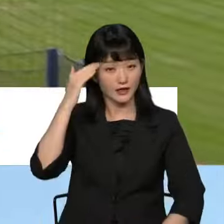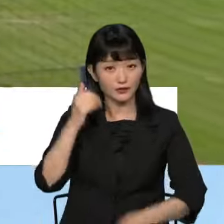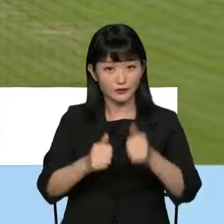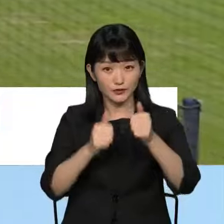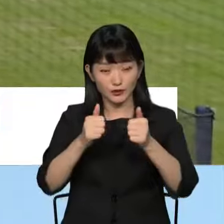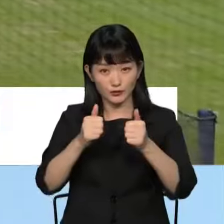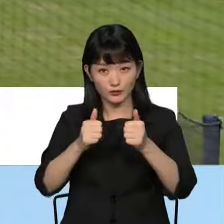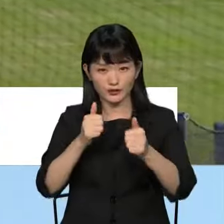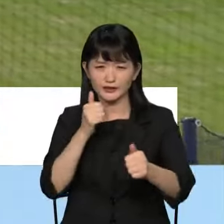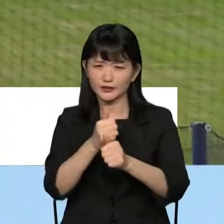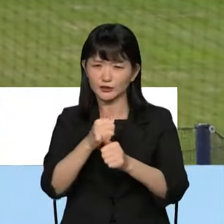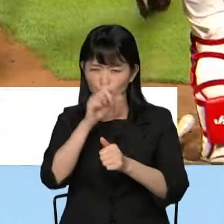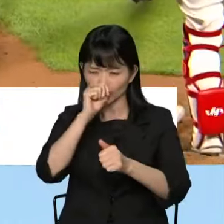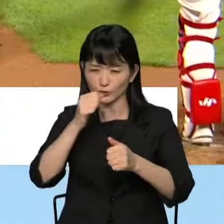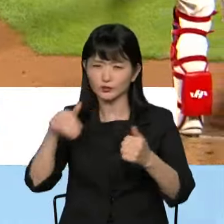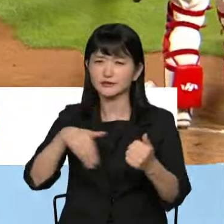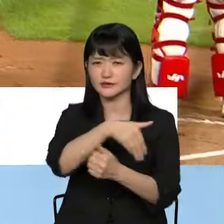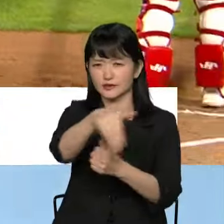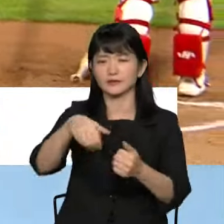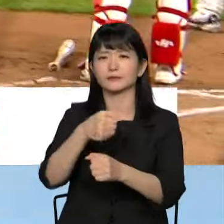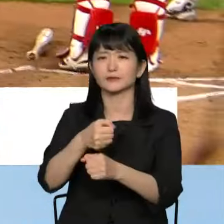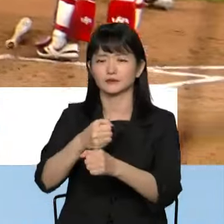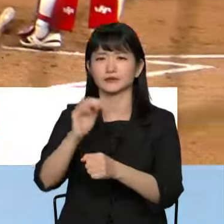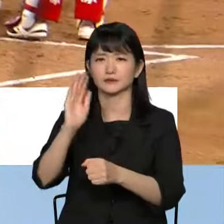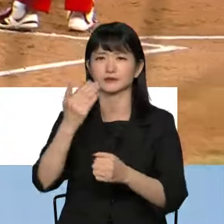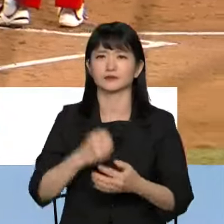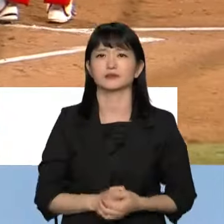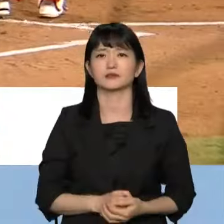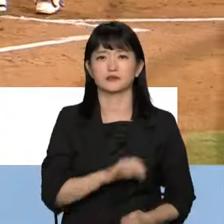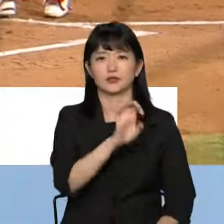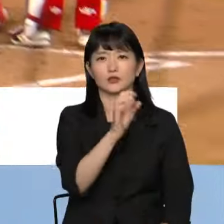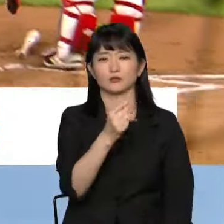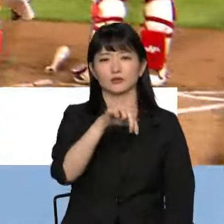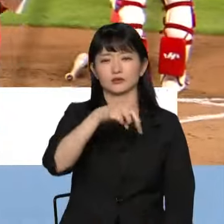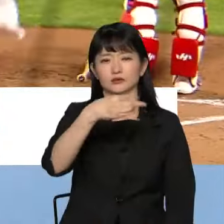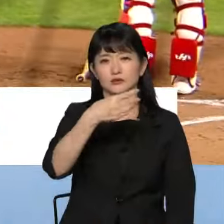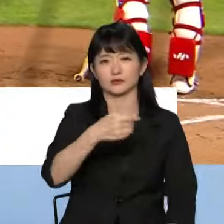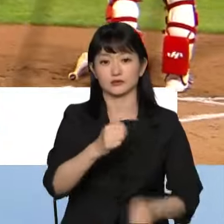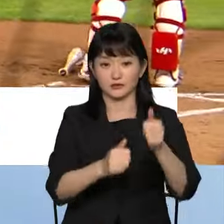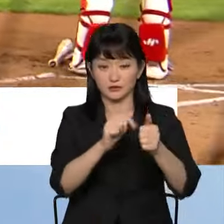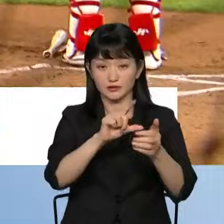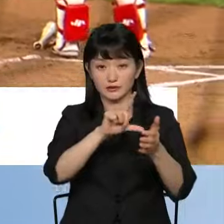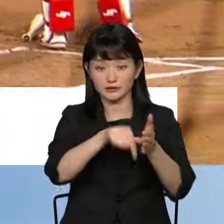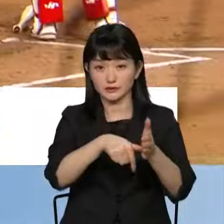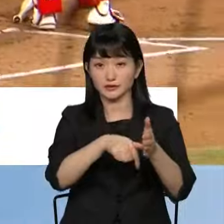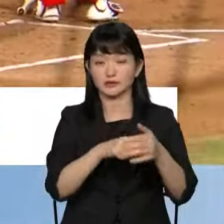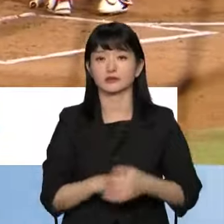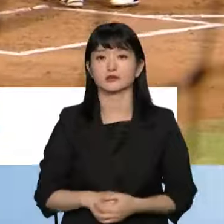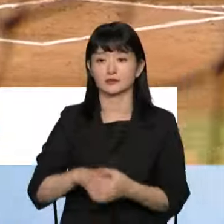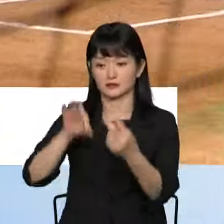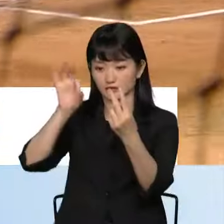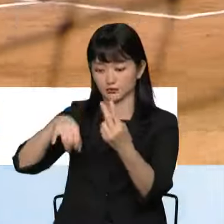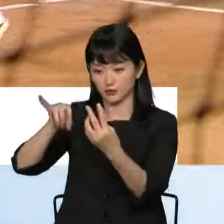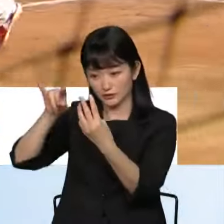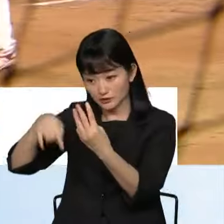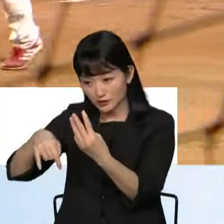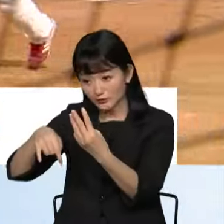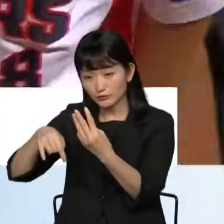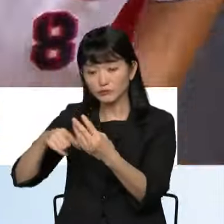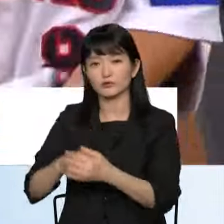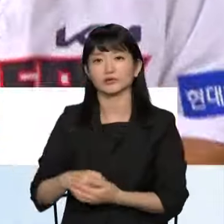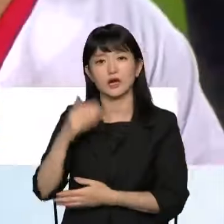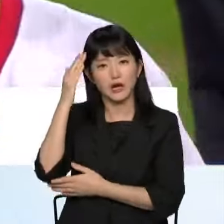역관들을 만들어 놓긴 했었는데 이 KBO의 이 포스트 시즌 이 제도는 2등과 3등이 어떤 식으로 한국 시리즈를 가냐가 굉장히